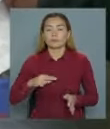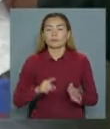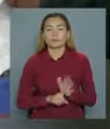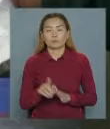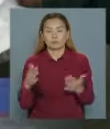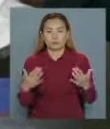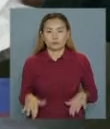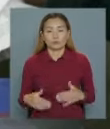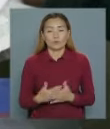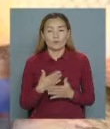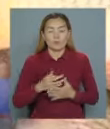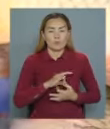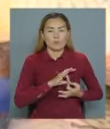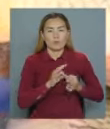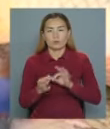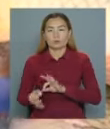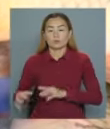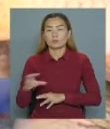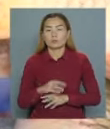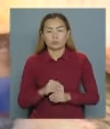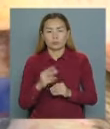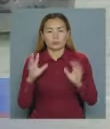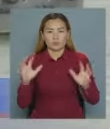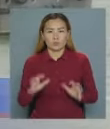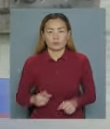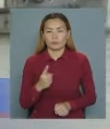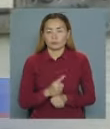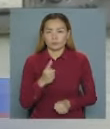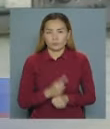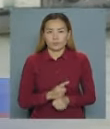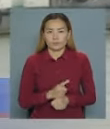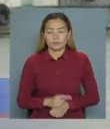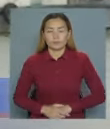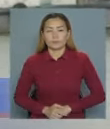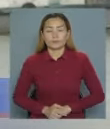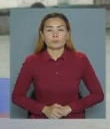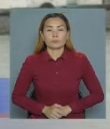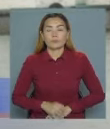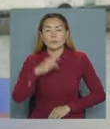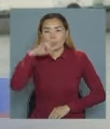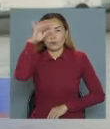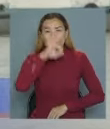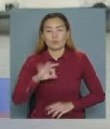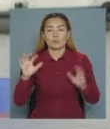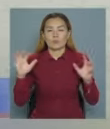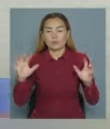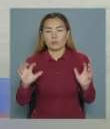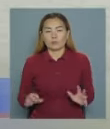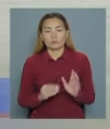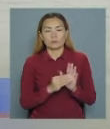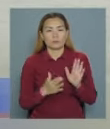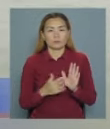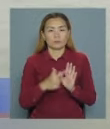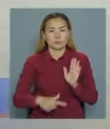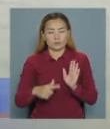басталды. Өзге ақпарат Қылмыстық процессуалдық кодексінің 201-ші бабына сәйкес жариялануға жатпайды. Қазақстан Республикасы Конституциясының